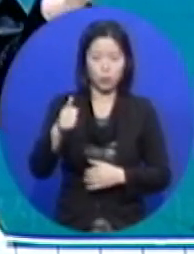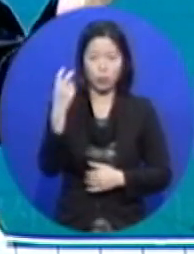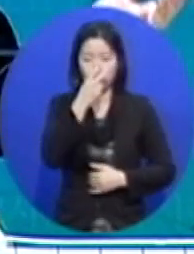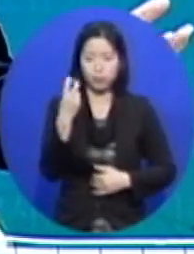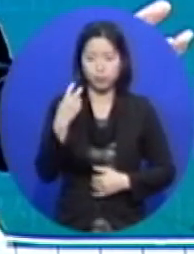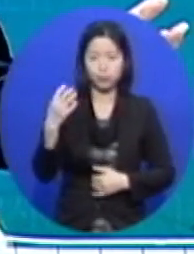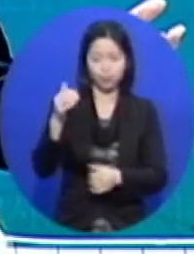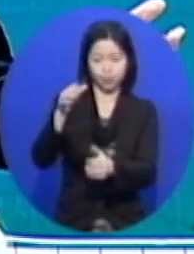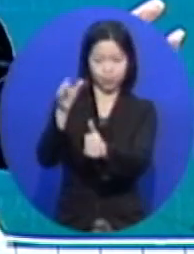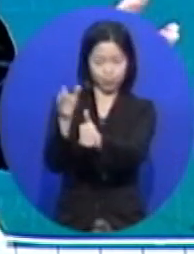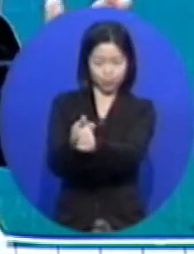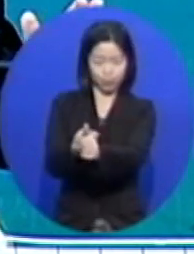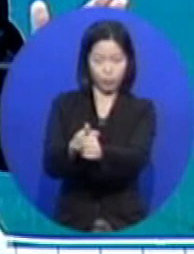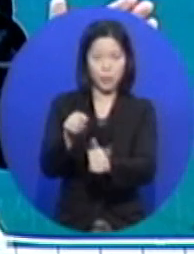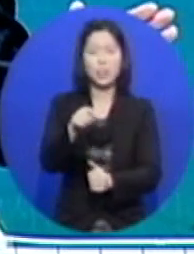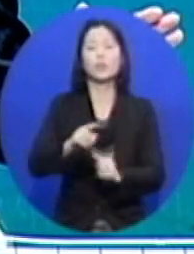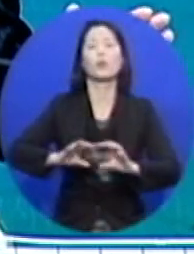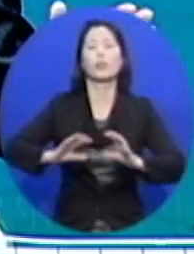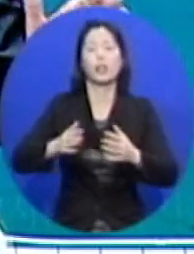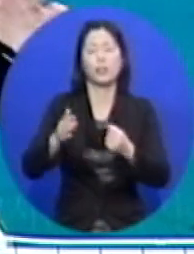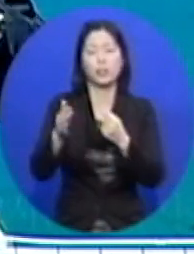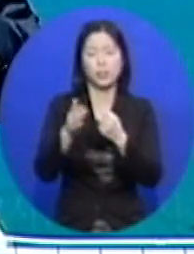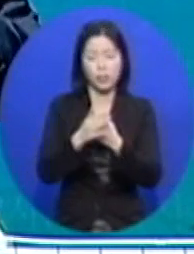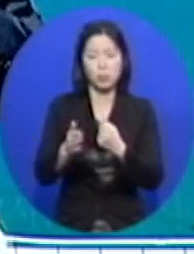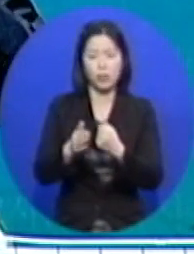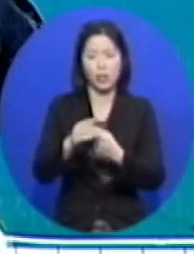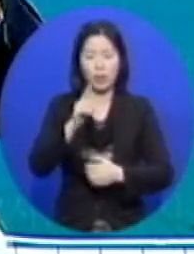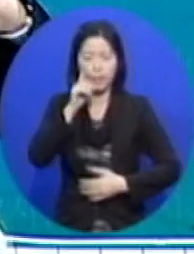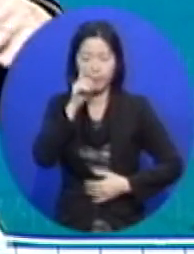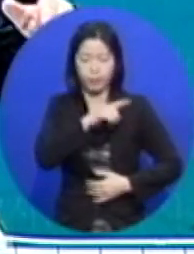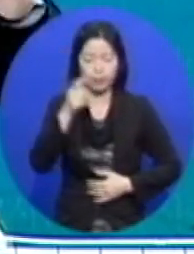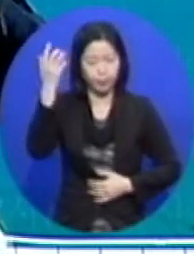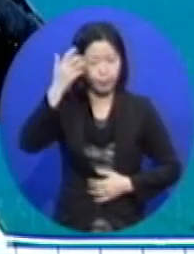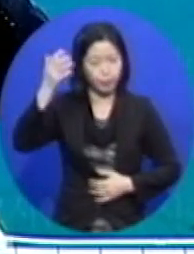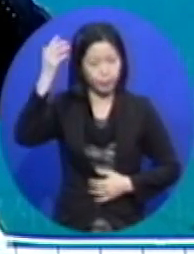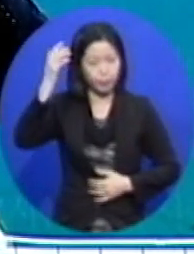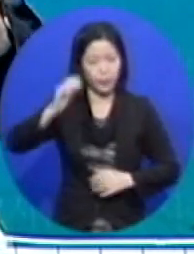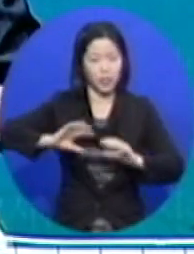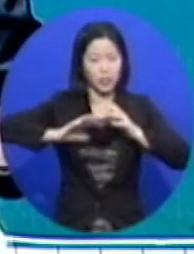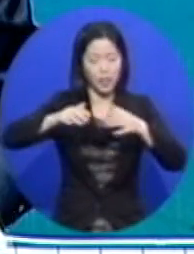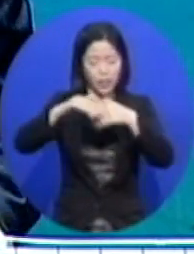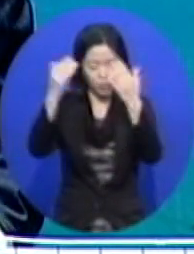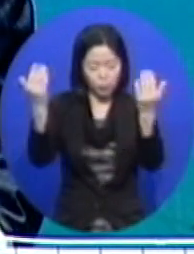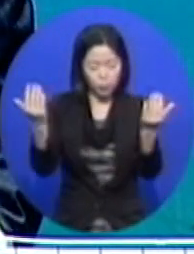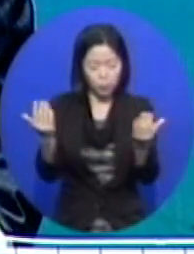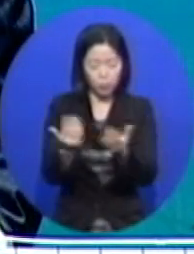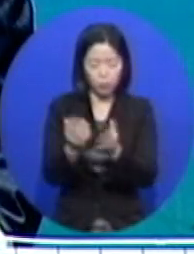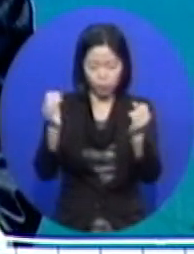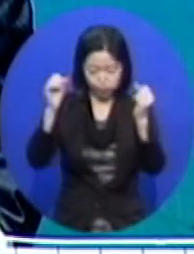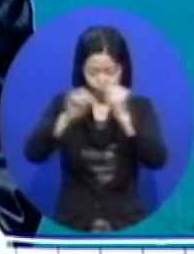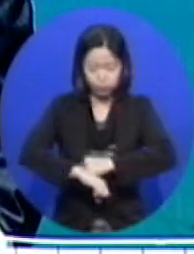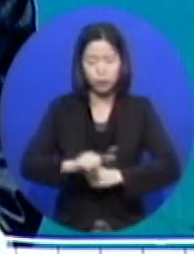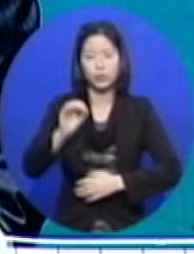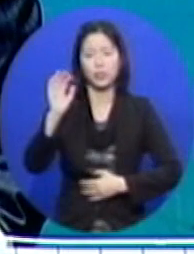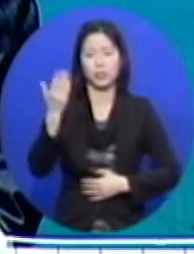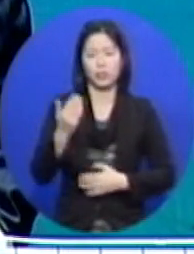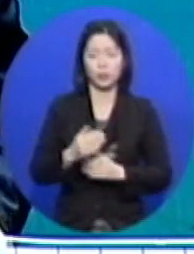이런 나라 였기 때문에 완전히 악한 영이 그 나라 전체를 무너뜨리게 된거죠